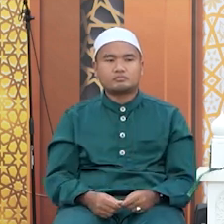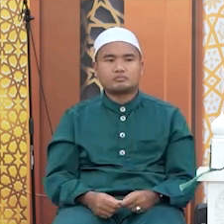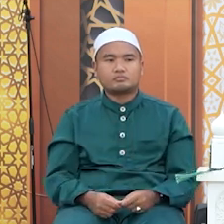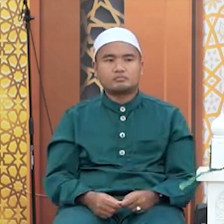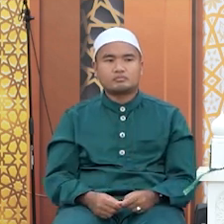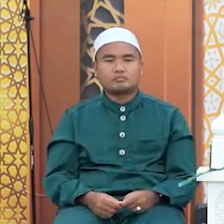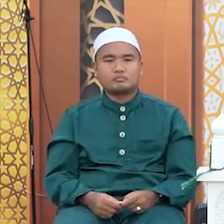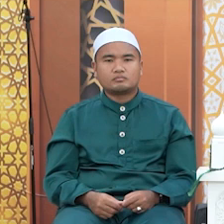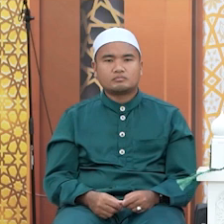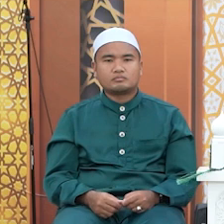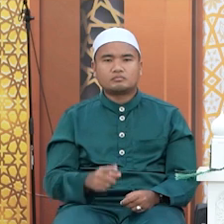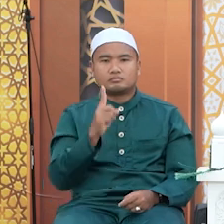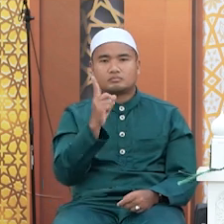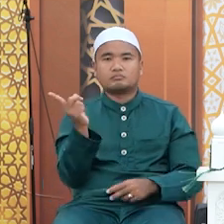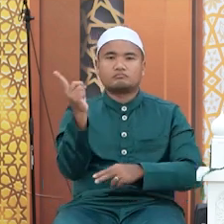Satu hari